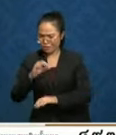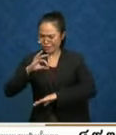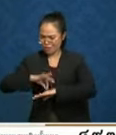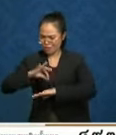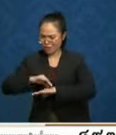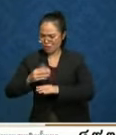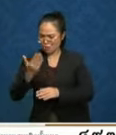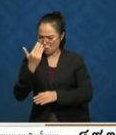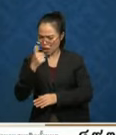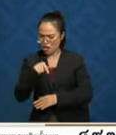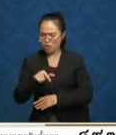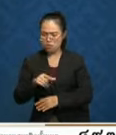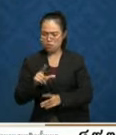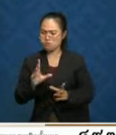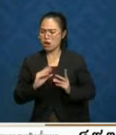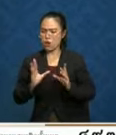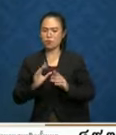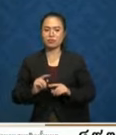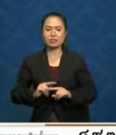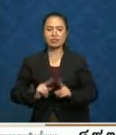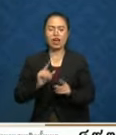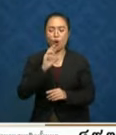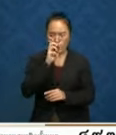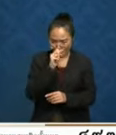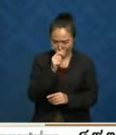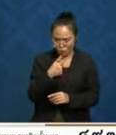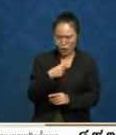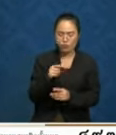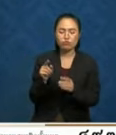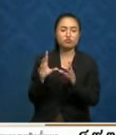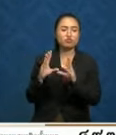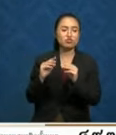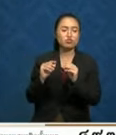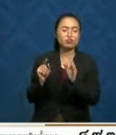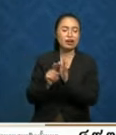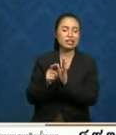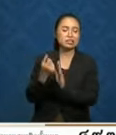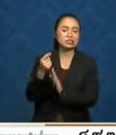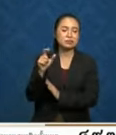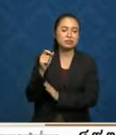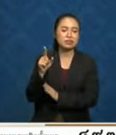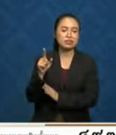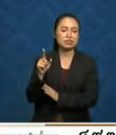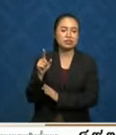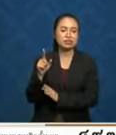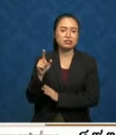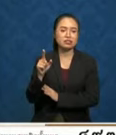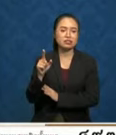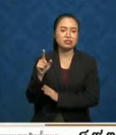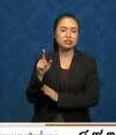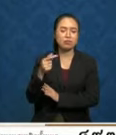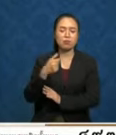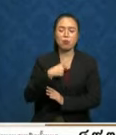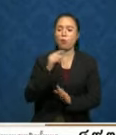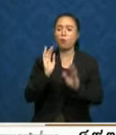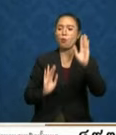าลงเยอะ11ครั้งที่ผมประชุมสภากลาโหมเนี่ยไม่เคยโหวตแม้แต่ครั้งเดีย